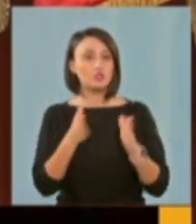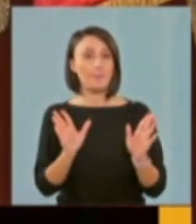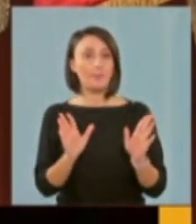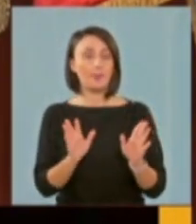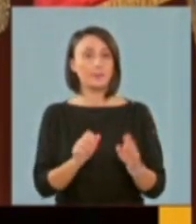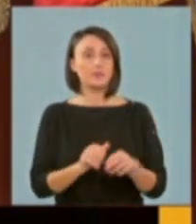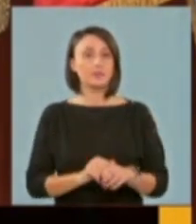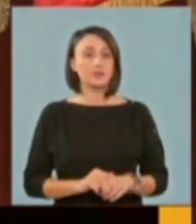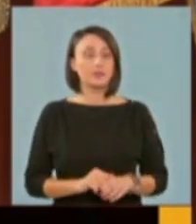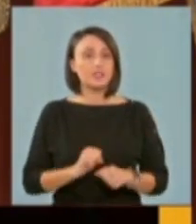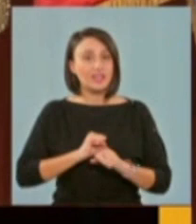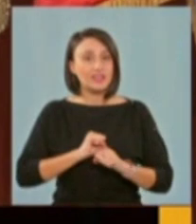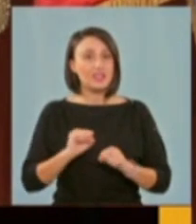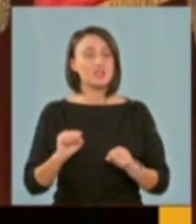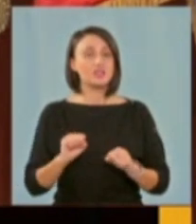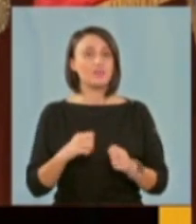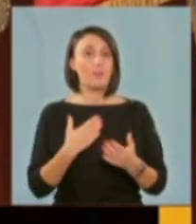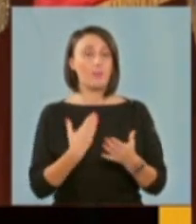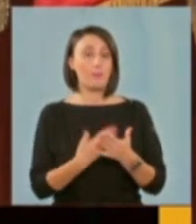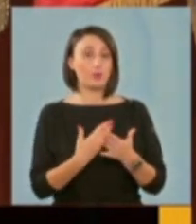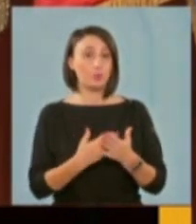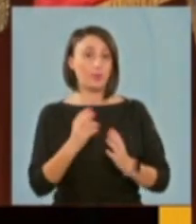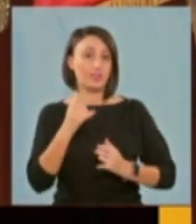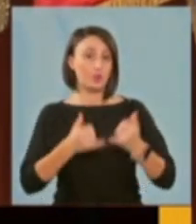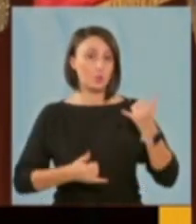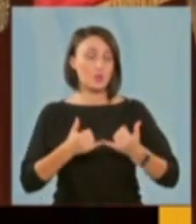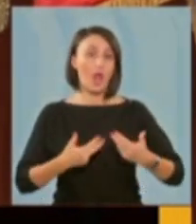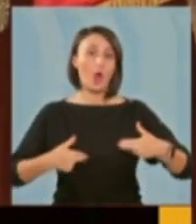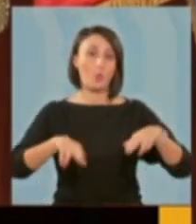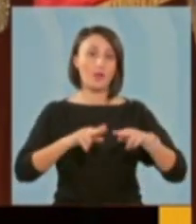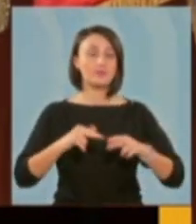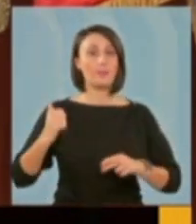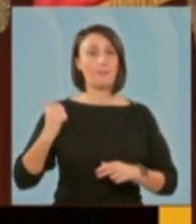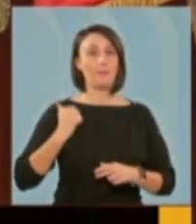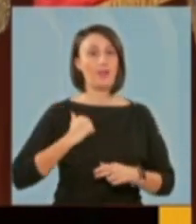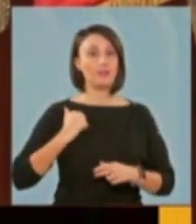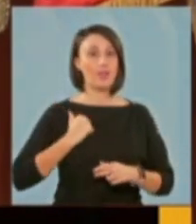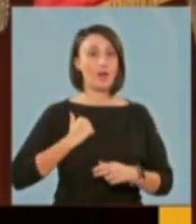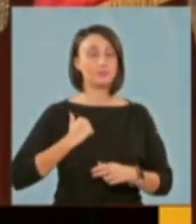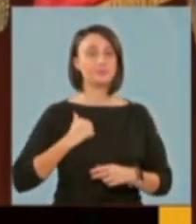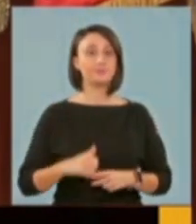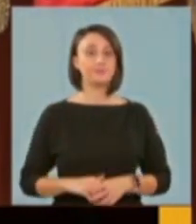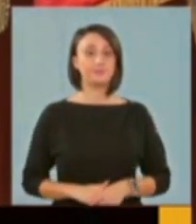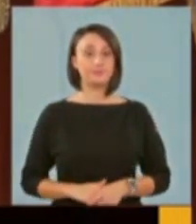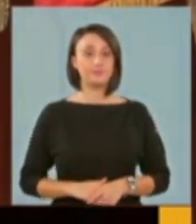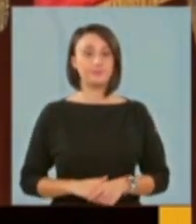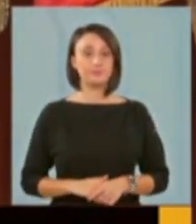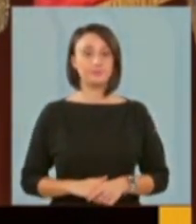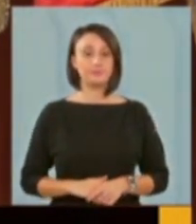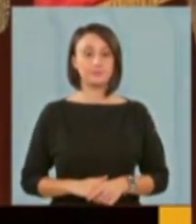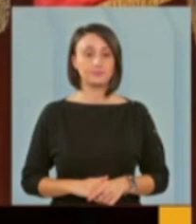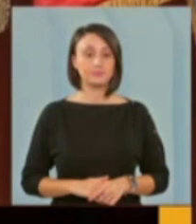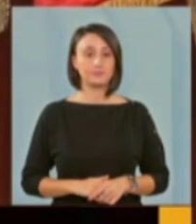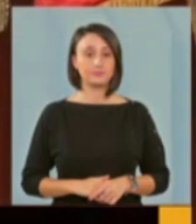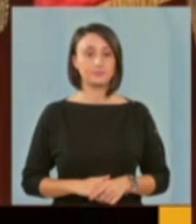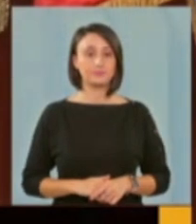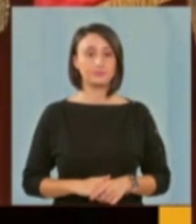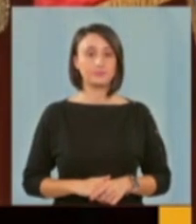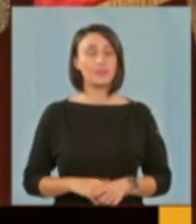se poate, să intensificăm industria noastră militară. Cred că avem oameni